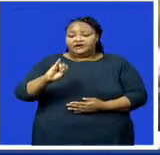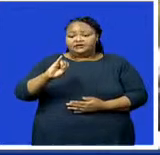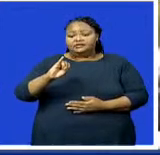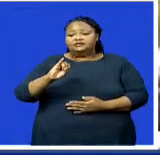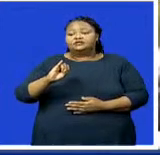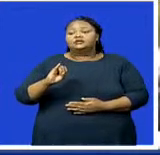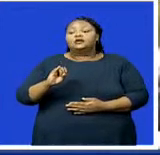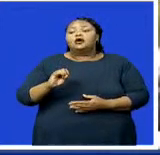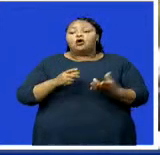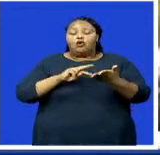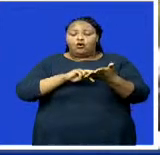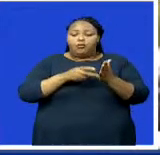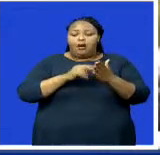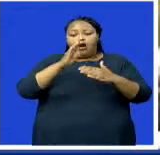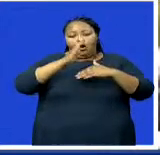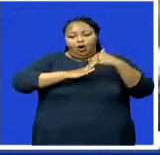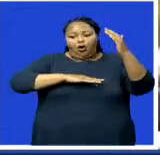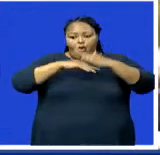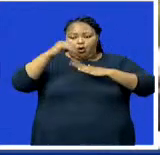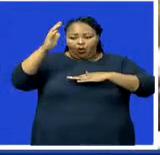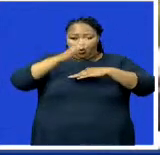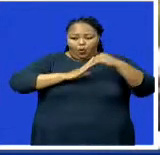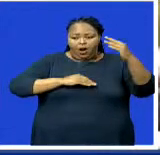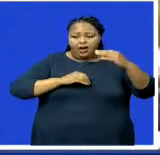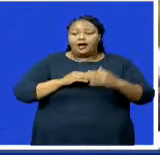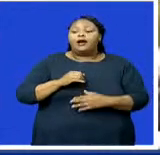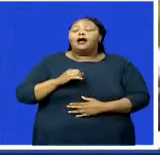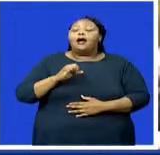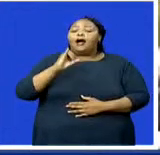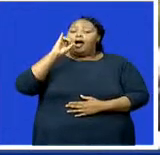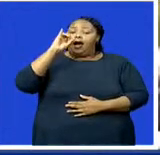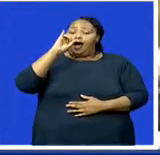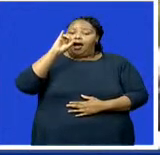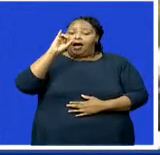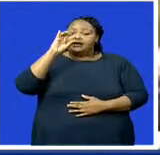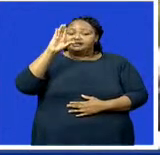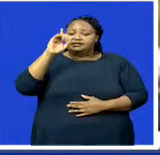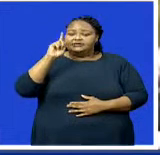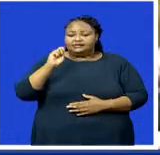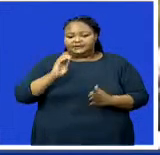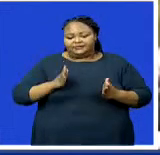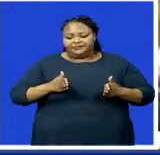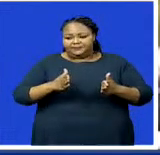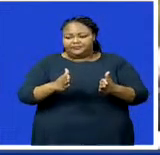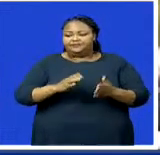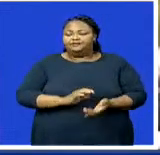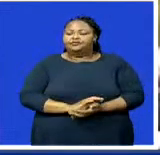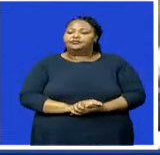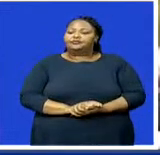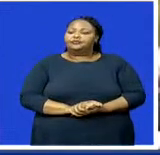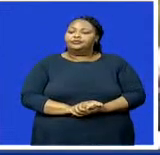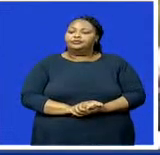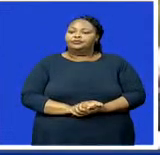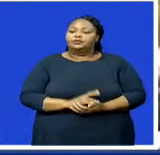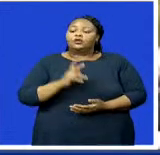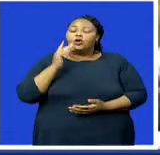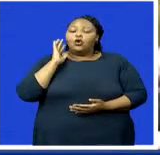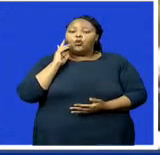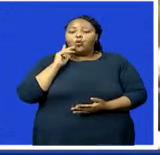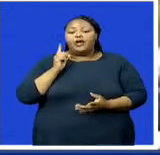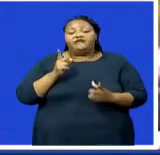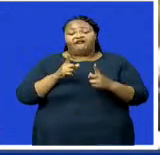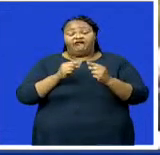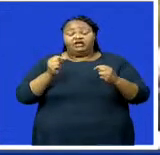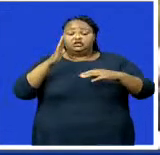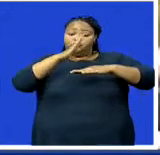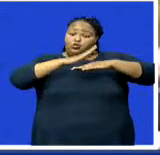iAdvanced School of IT. Kwanyalo isesengekhathi kusongqondvo-ngqondvo wemaswati house. Sibuka ke ukuthi nase sakhe kunesakhiwo